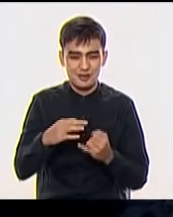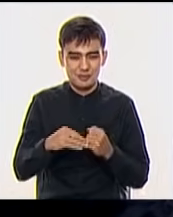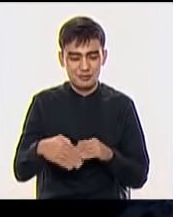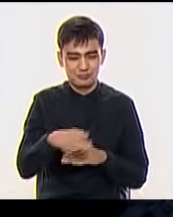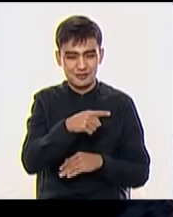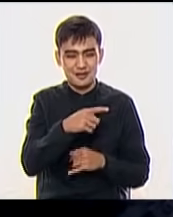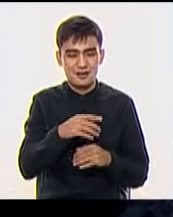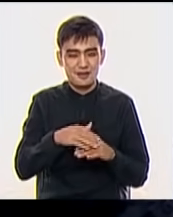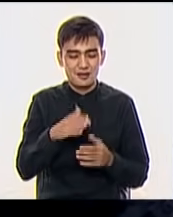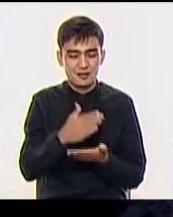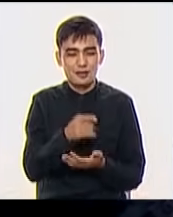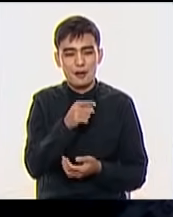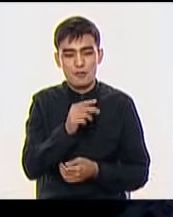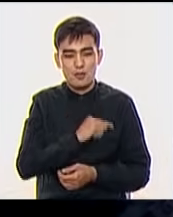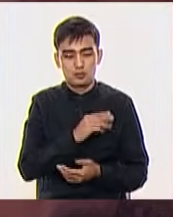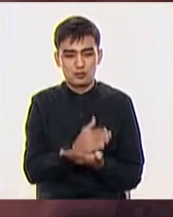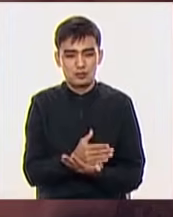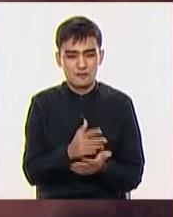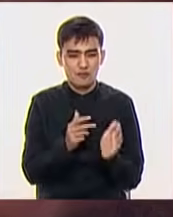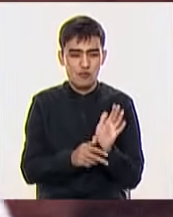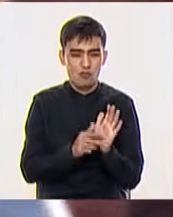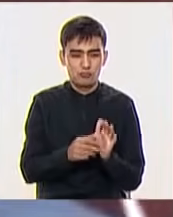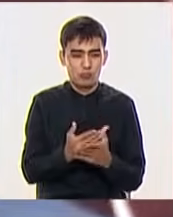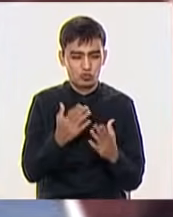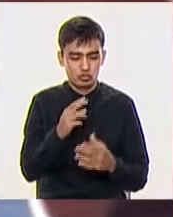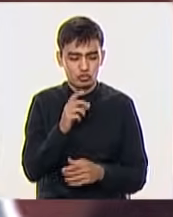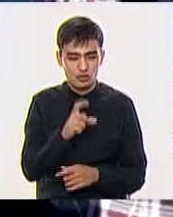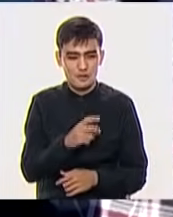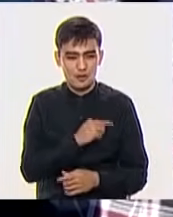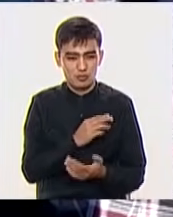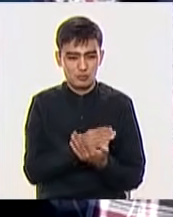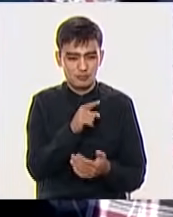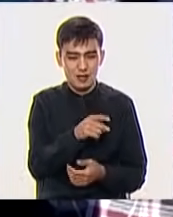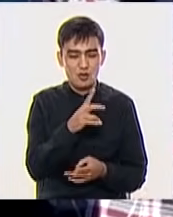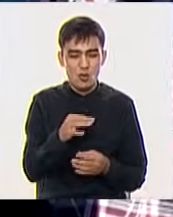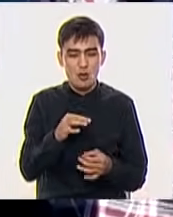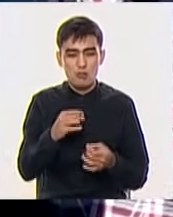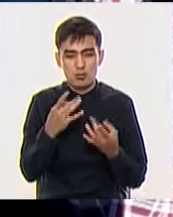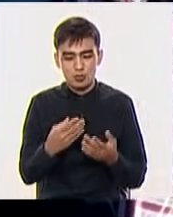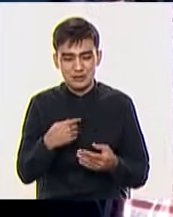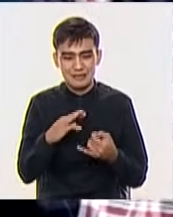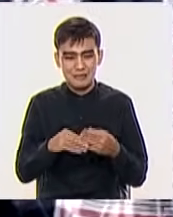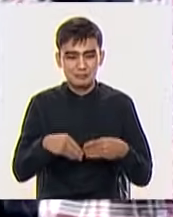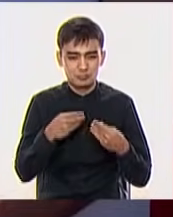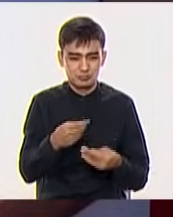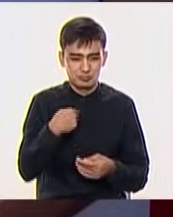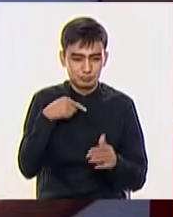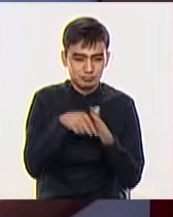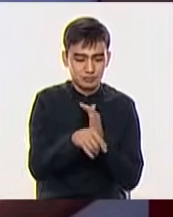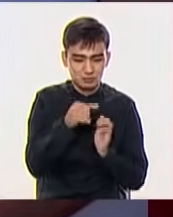этом районе. Там работает порядка 80 человек. Но просто так вернуть людям землю не в их компетенции.